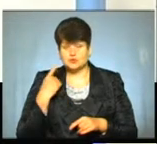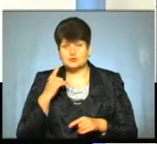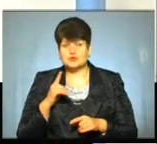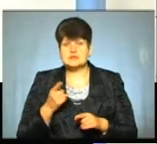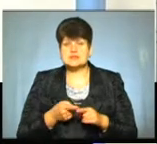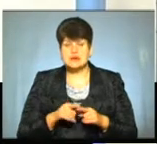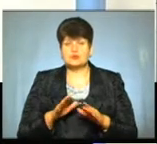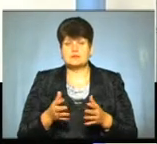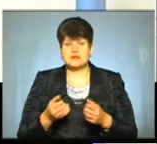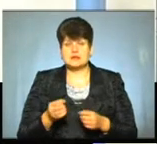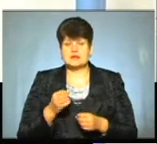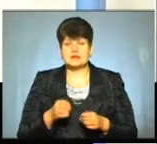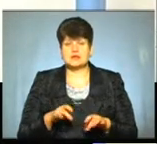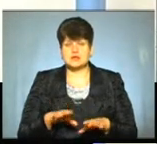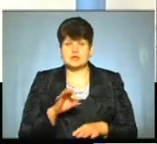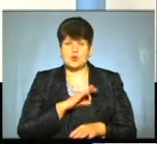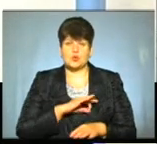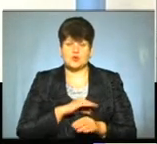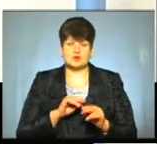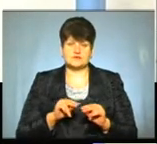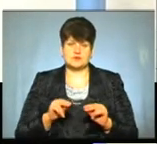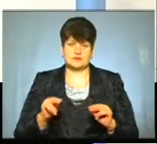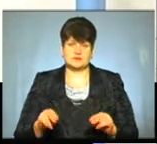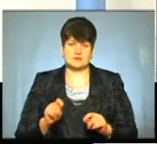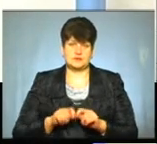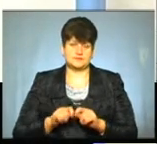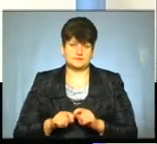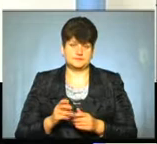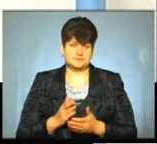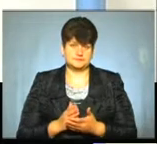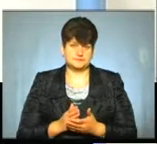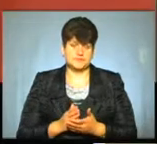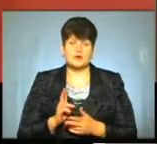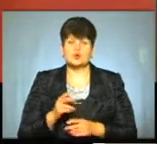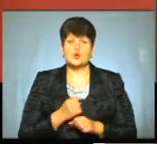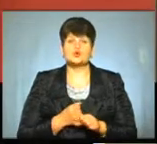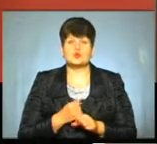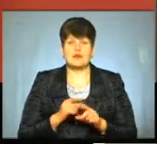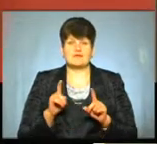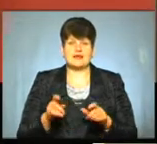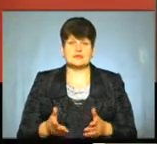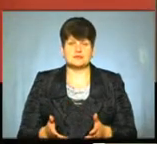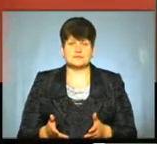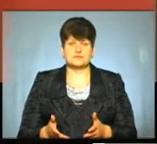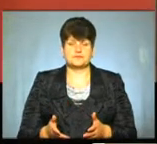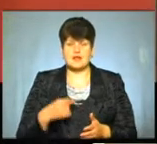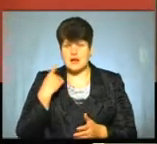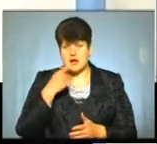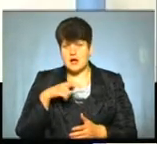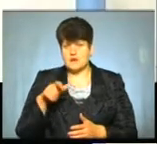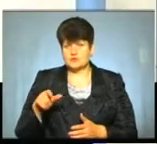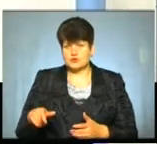думаю, що це буде прийнято рішення на користь самих вчителів, що сертифікуються. От хто розробляв ці тести? Ну,